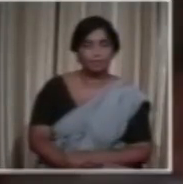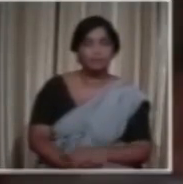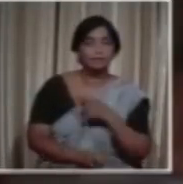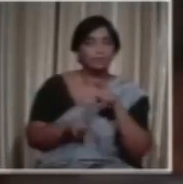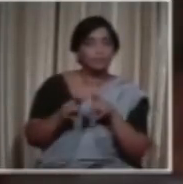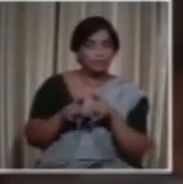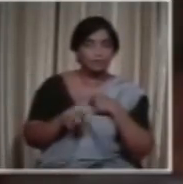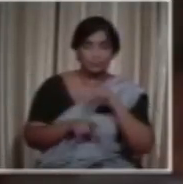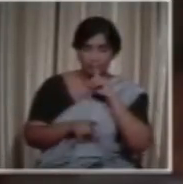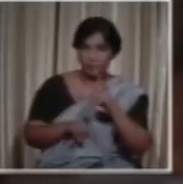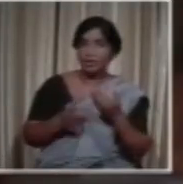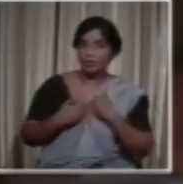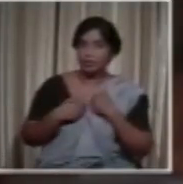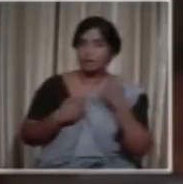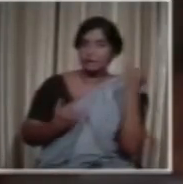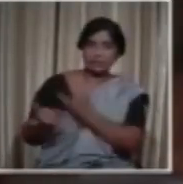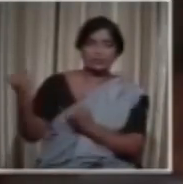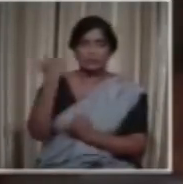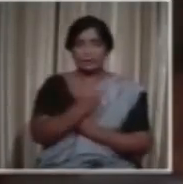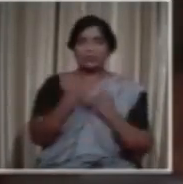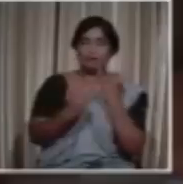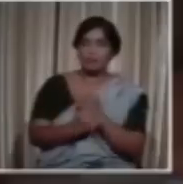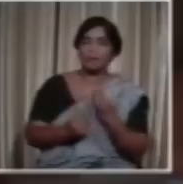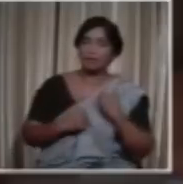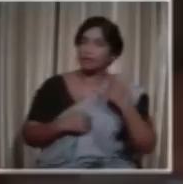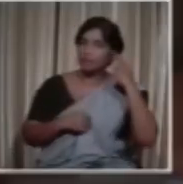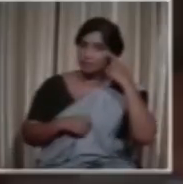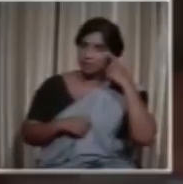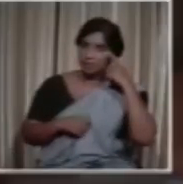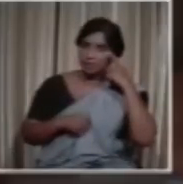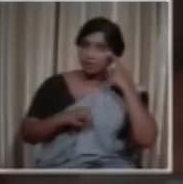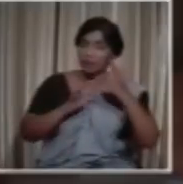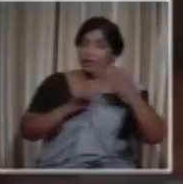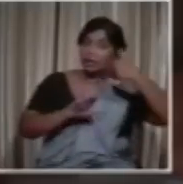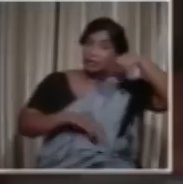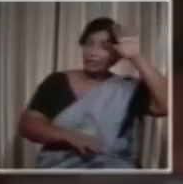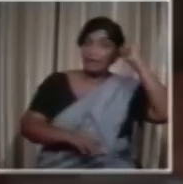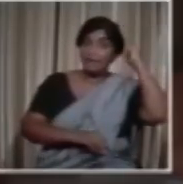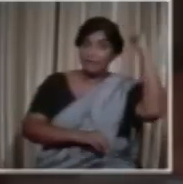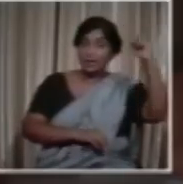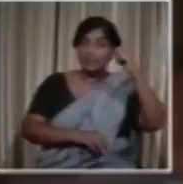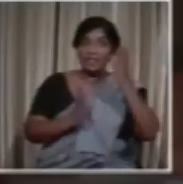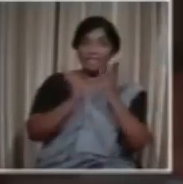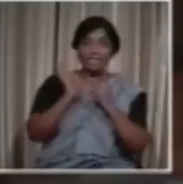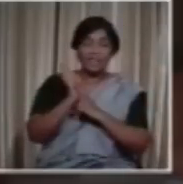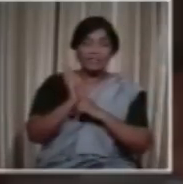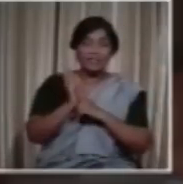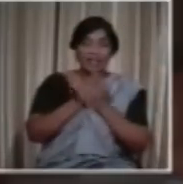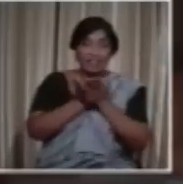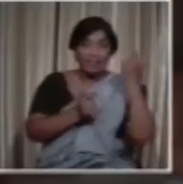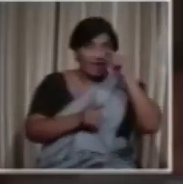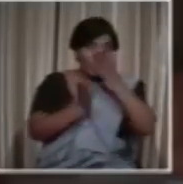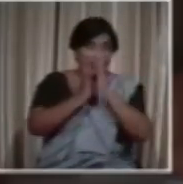ekai mama kiu api ekine kaata angilla dik karan lagi hot. Mama hitana wa vijay apu dao seven dal kang angilla dik karan na pulwa. Da ekatama